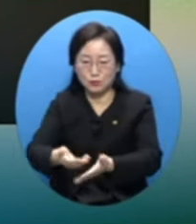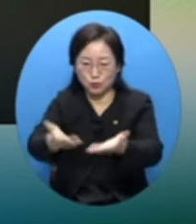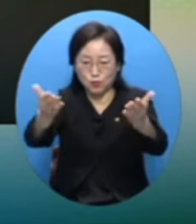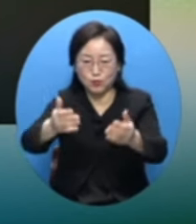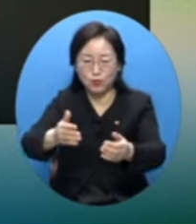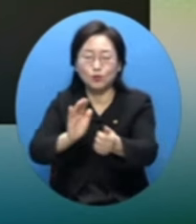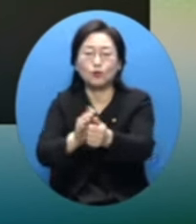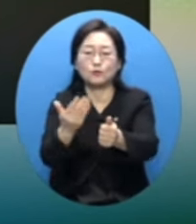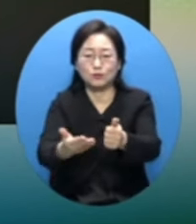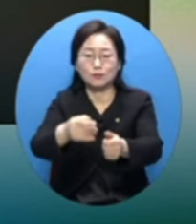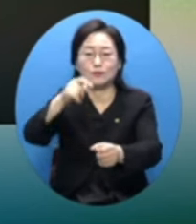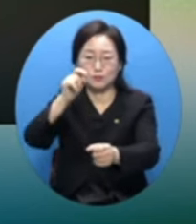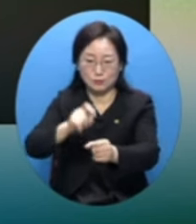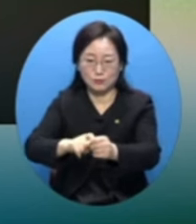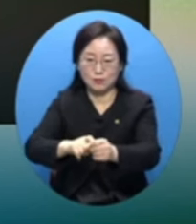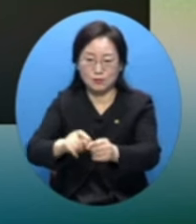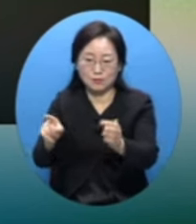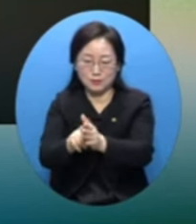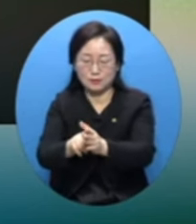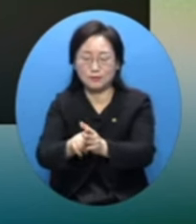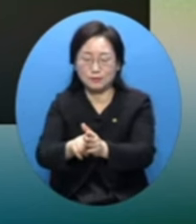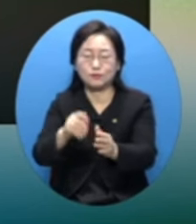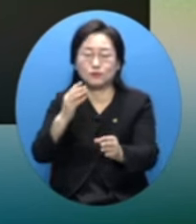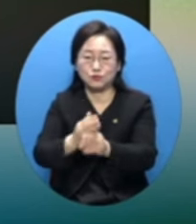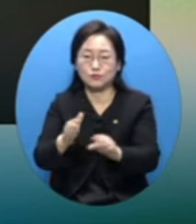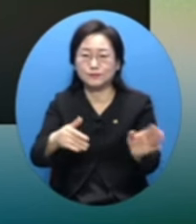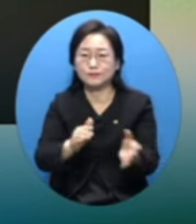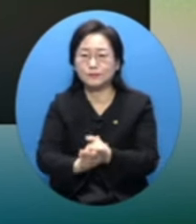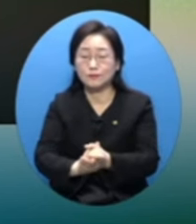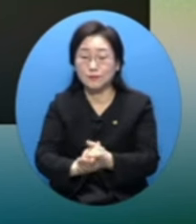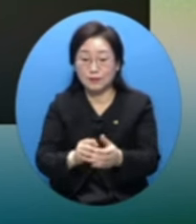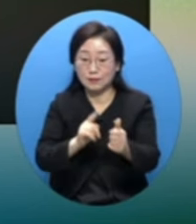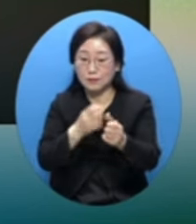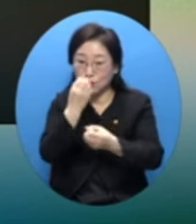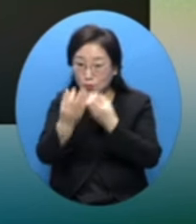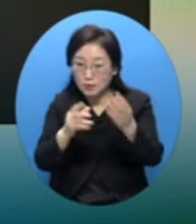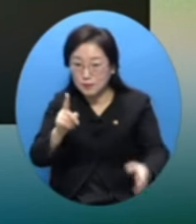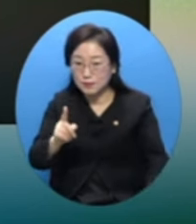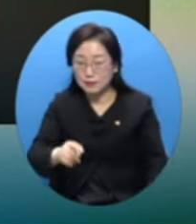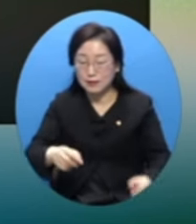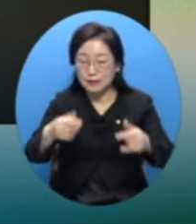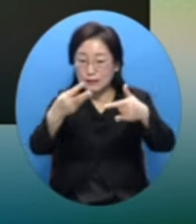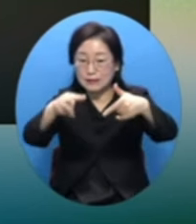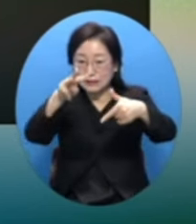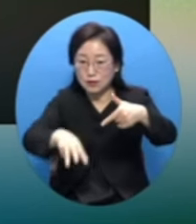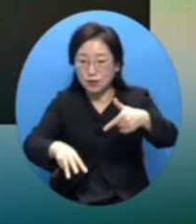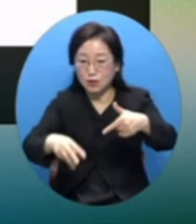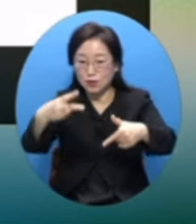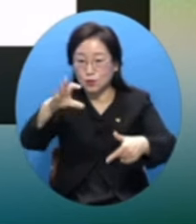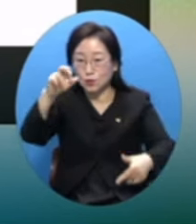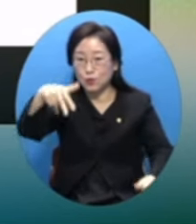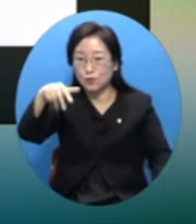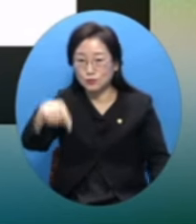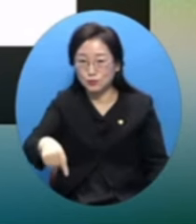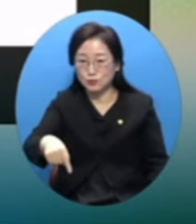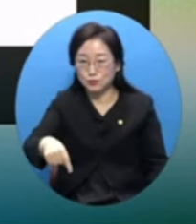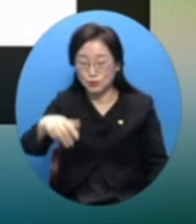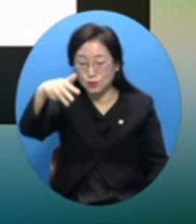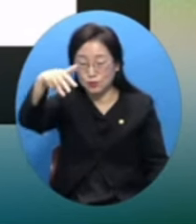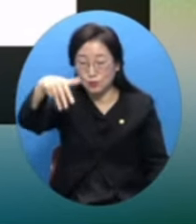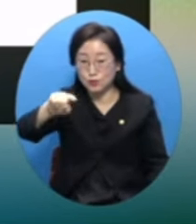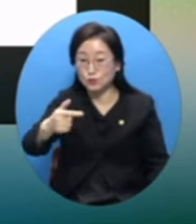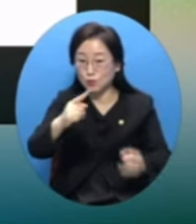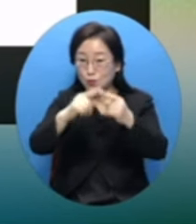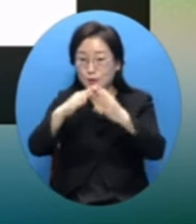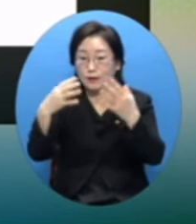결심하고 믿음으로 나아갑니다. 이와 같은 고백을 합니다. 지금 인천에 있는 동춘교회라는 교회를 섬기고 있는데 이렇게